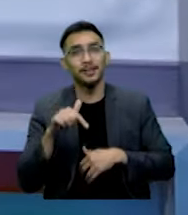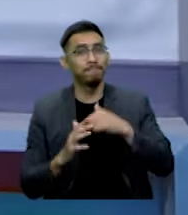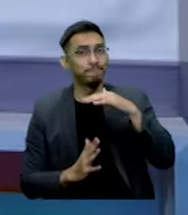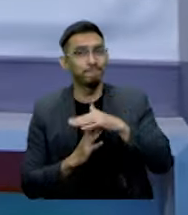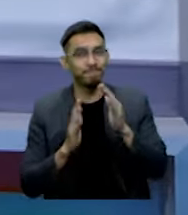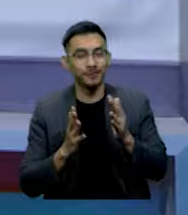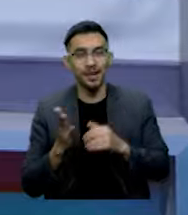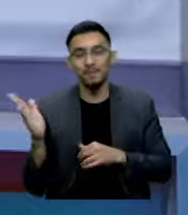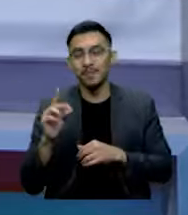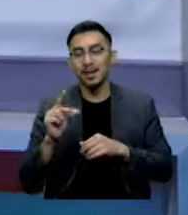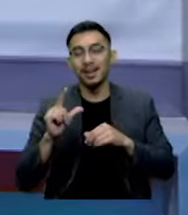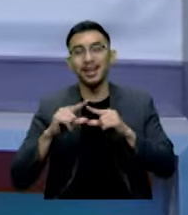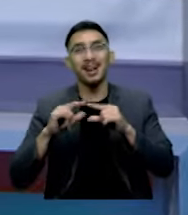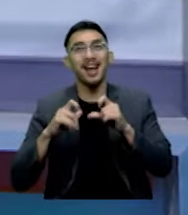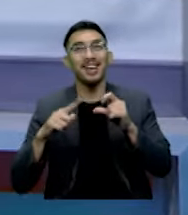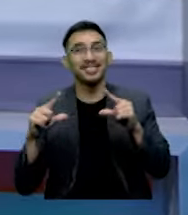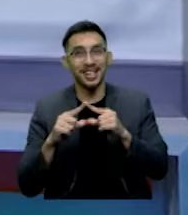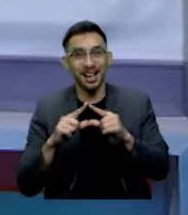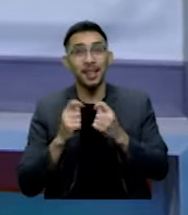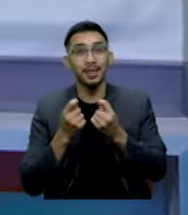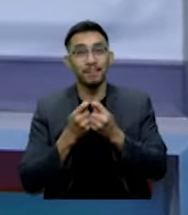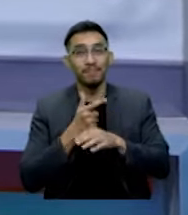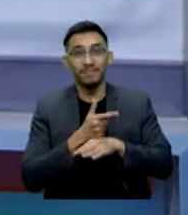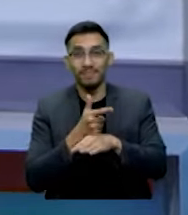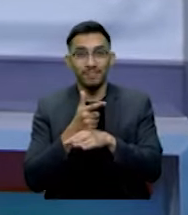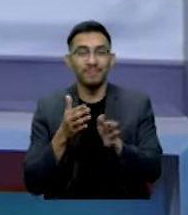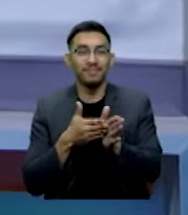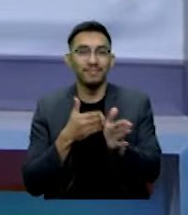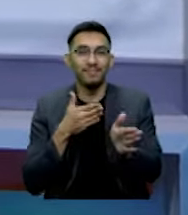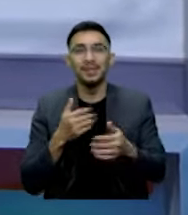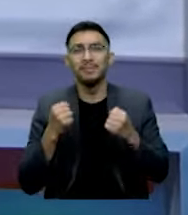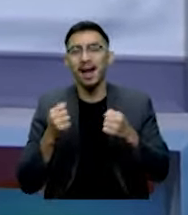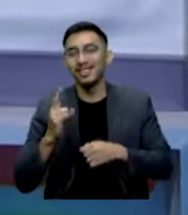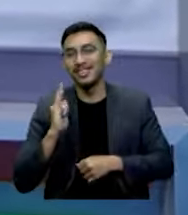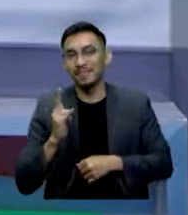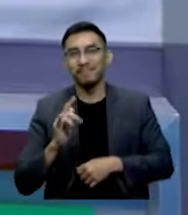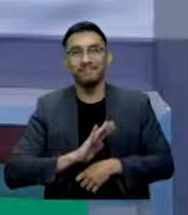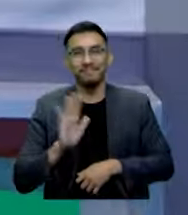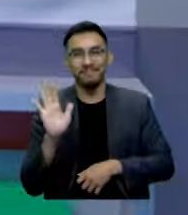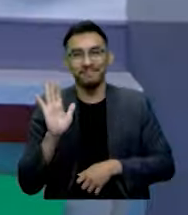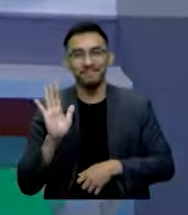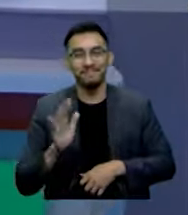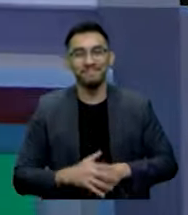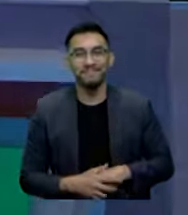Kami akhiri jumpa kita siang ini. Saya Raisa Nadia bersama tim yang bertugas undur diri. Tetap semangat dan sampai jumpa.